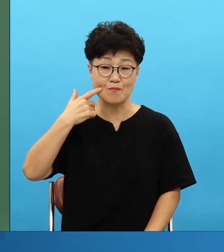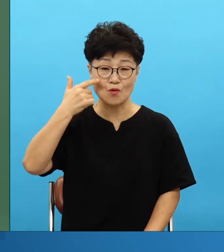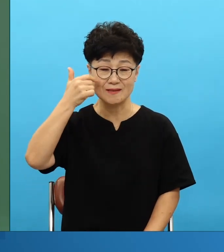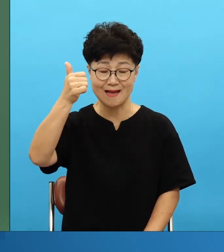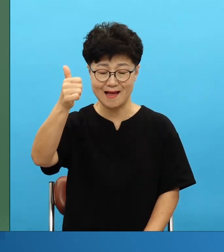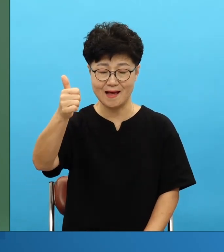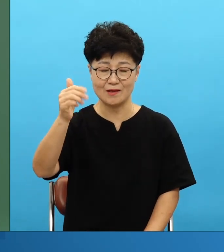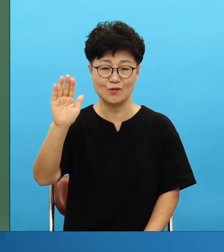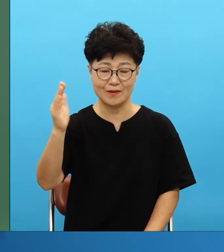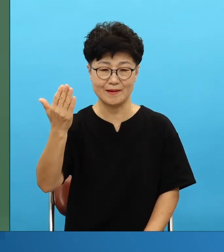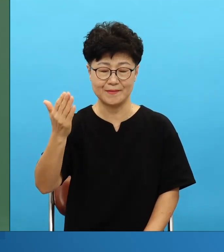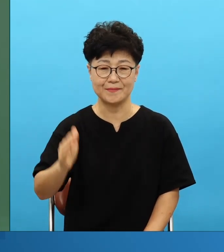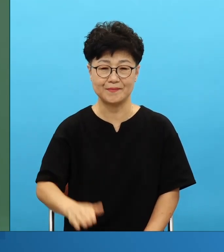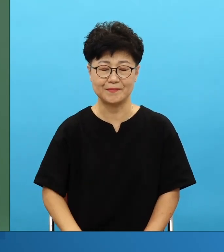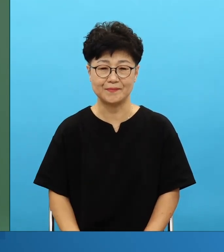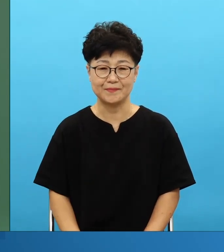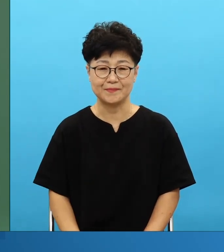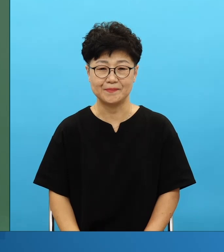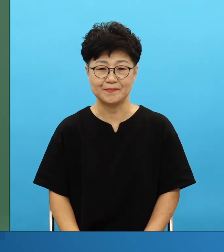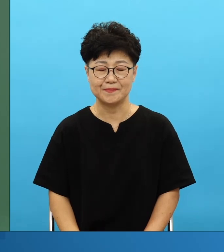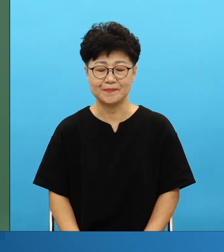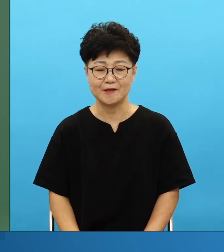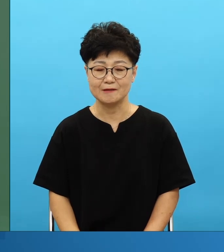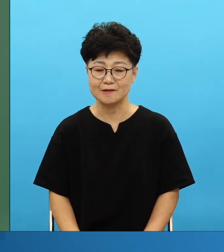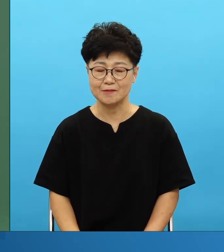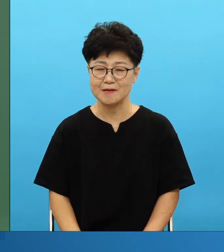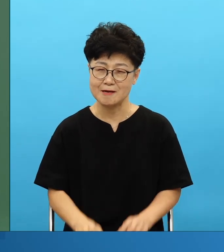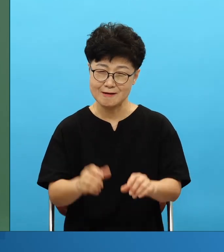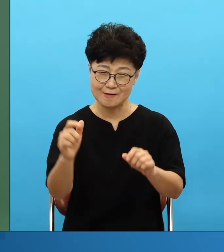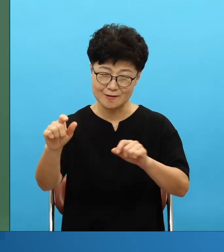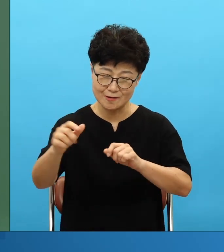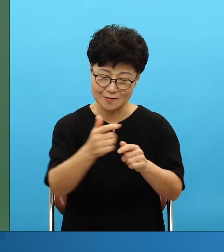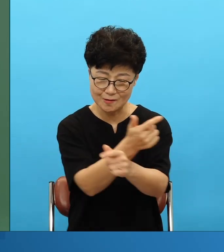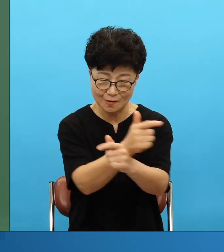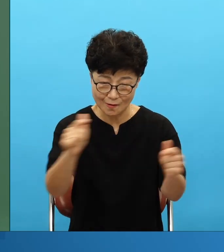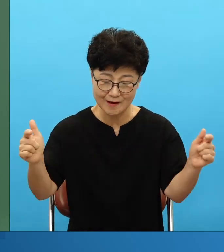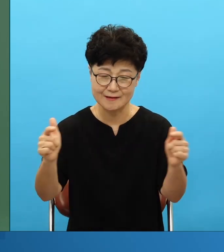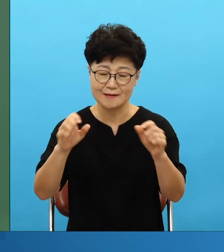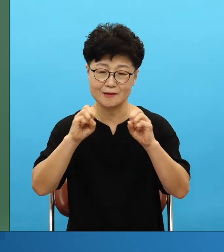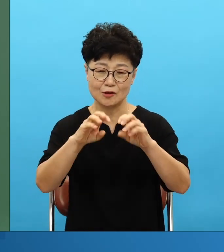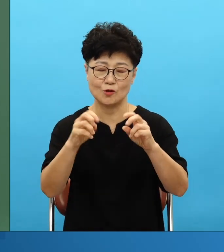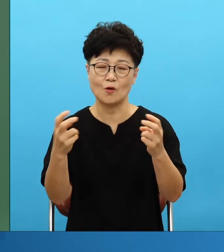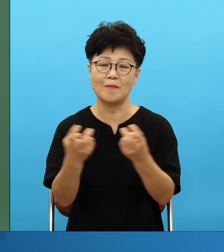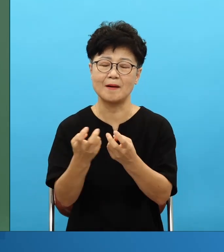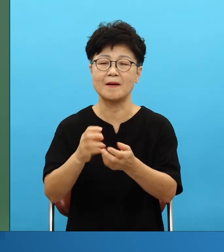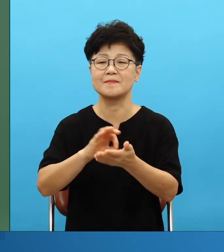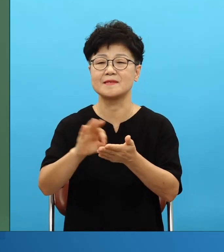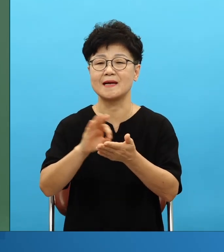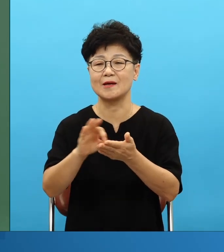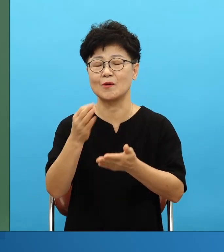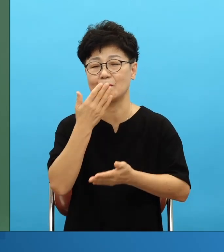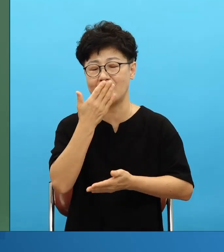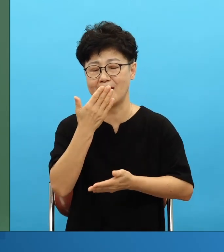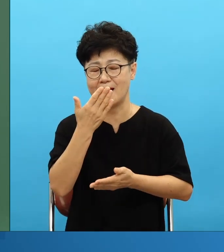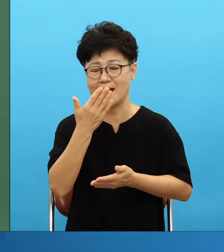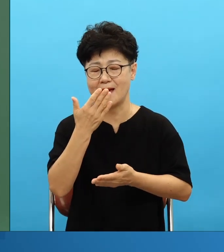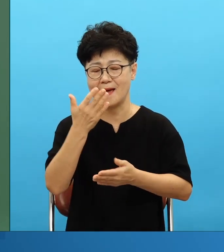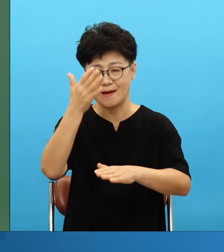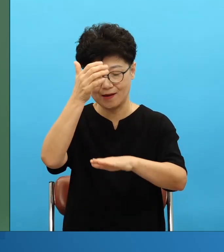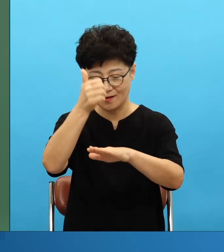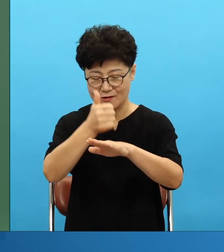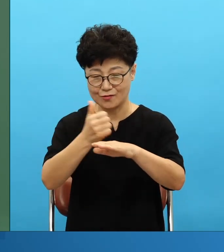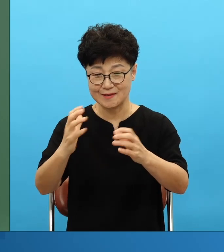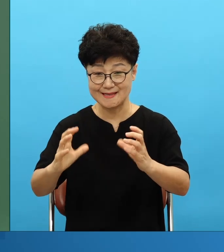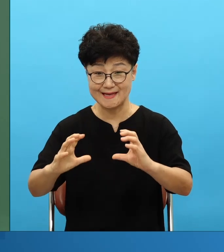things long term. 그러니까 이제 폭넓게도 할 수 있잖아요. And I can also do things on a broader scale. 그래서 이제 세계복음화로 연결시킨 거죠. And I connected